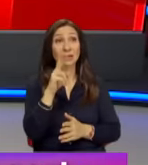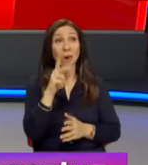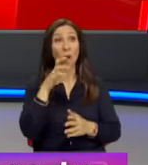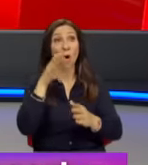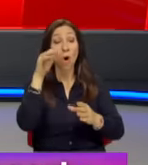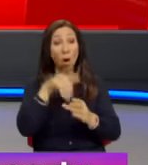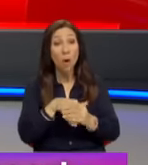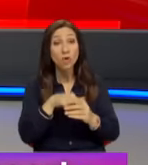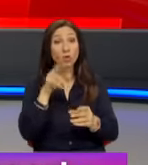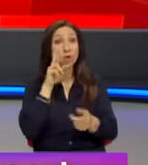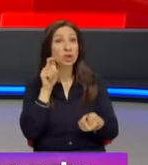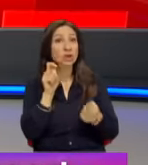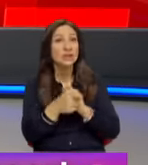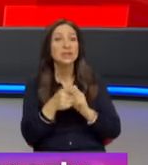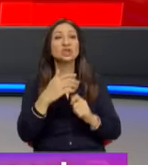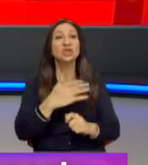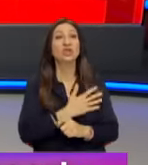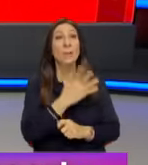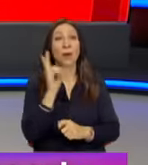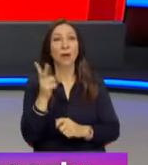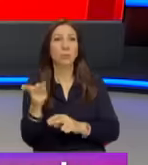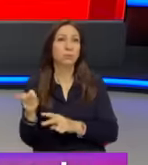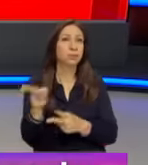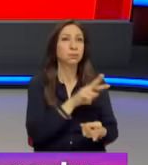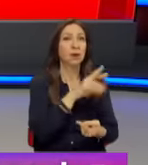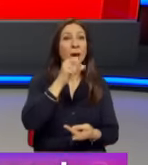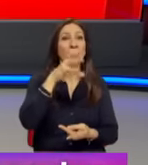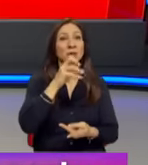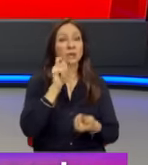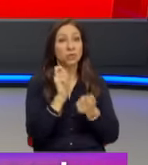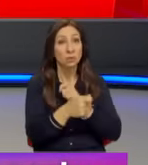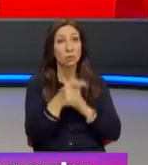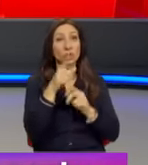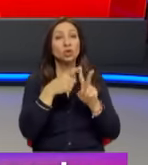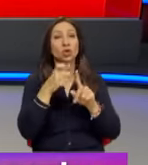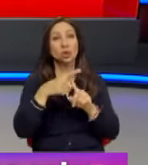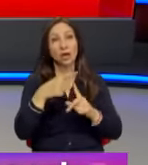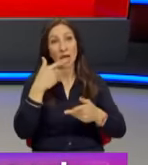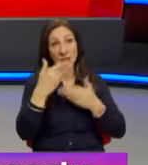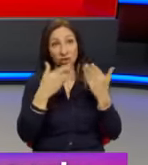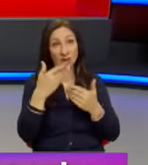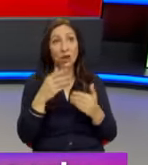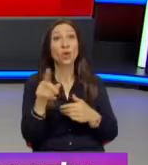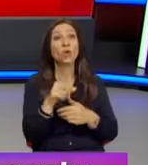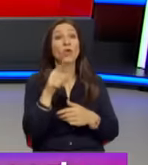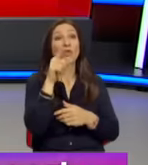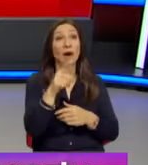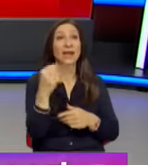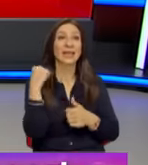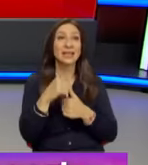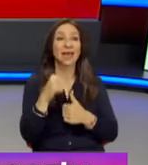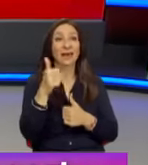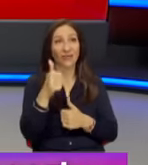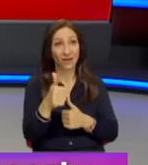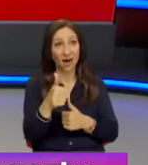oy ile sonuç değişti. Cumhuriyet Halk Partisi'nden AK Parti'ye döndü. Bunun notlarını paylaşacağız. Şanlıurfa Yeniden